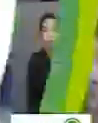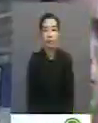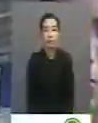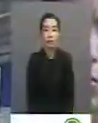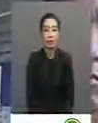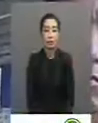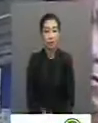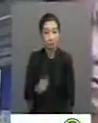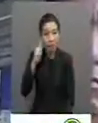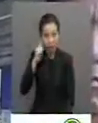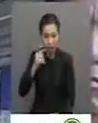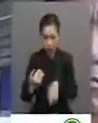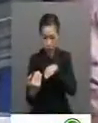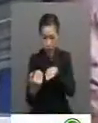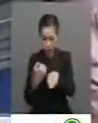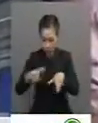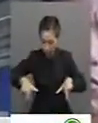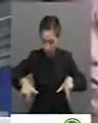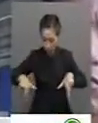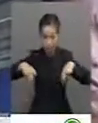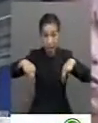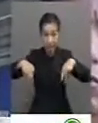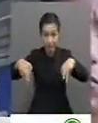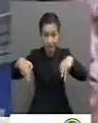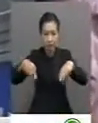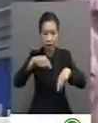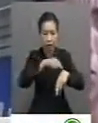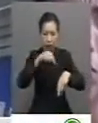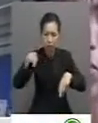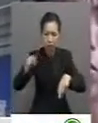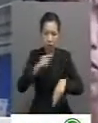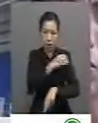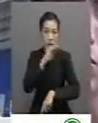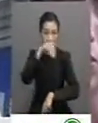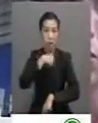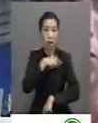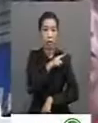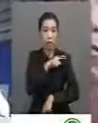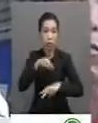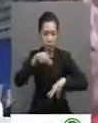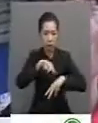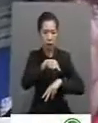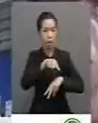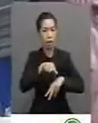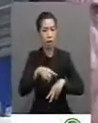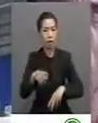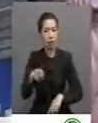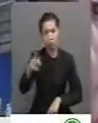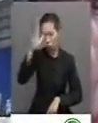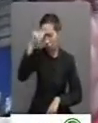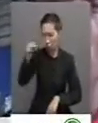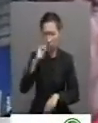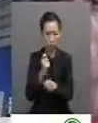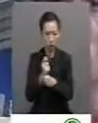คะ ฟุตบาทเป็นที่สาธารณะเนี่ยซึ่งเทศบาลเราเนี่ยดูแลอยู่เนี่ยผมคิดว่าส่วนนี้เนี่ยเขาไม่มีสิทธิ์ที่จะไปเก็บน